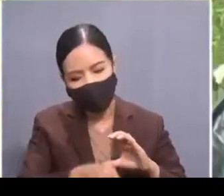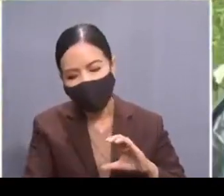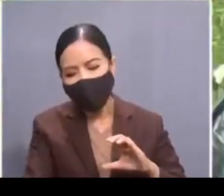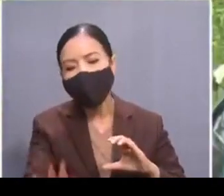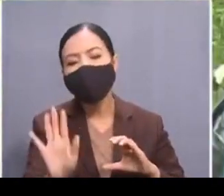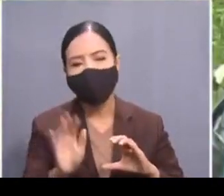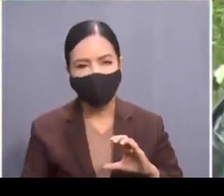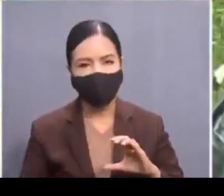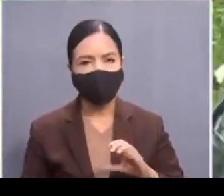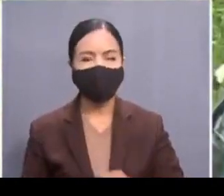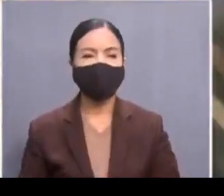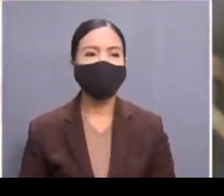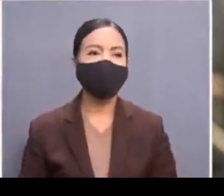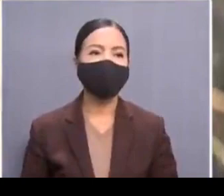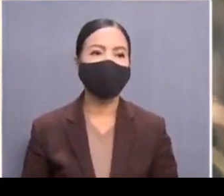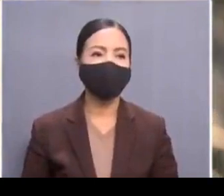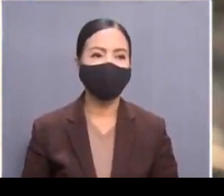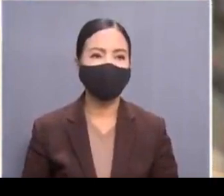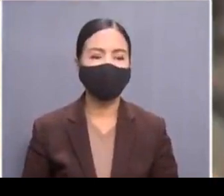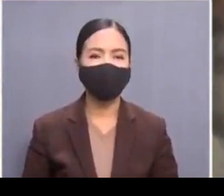ะ